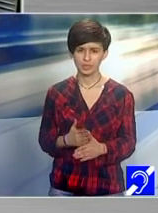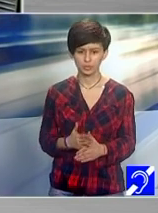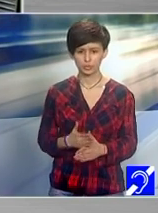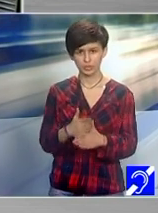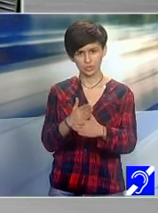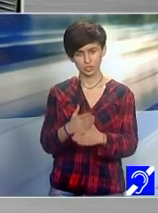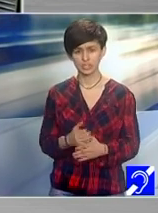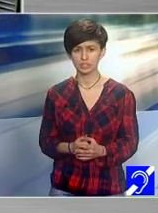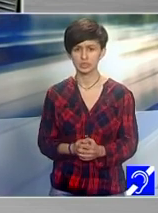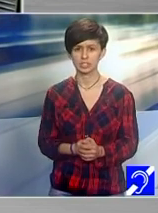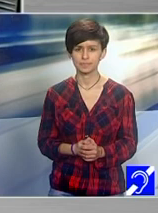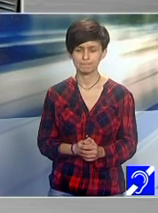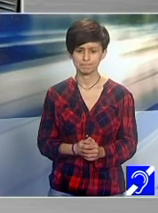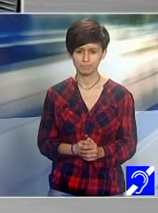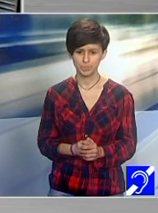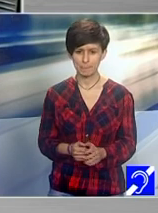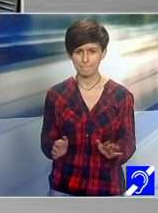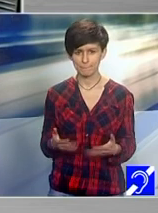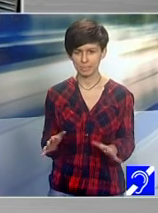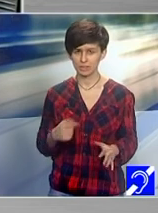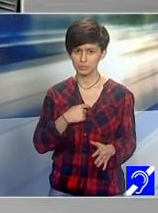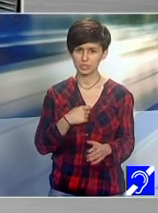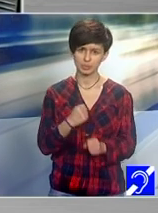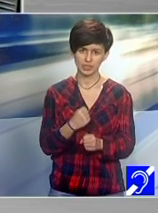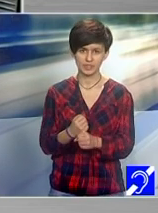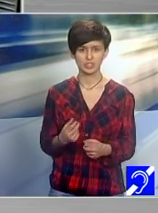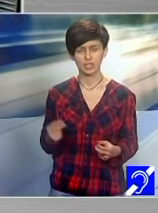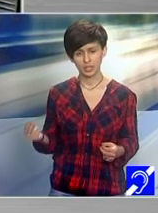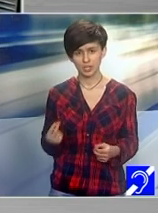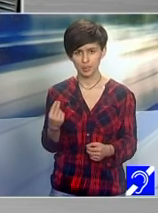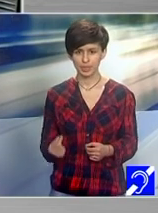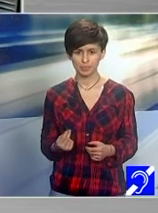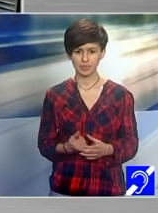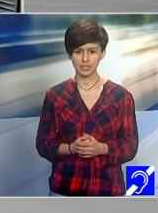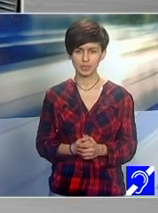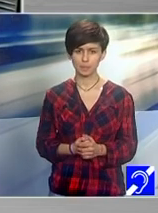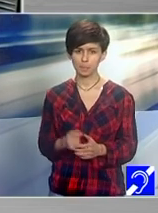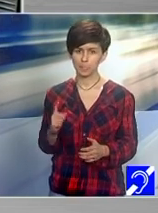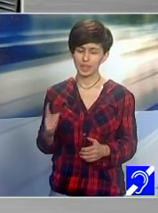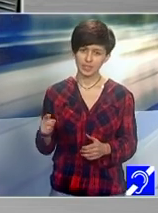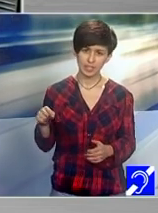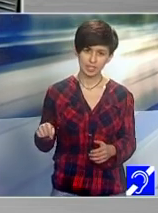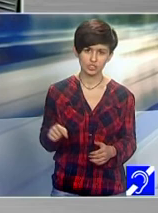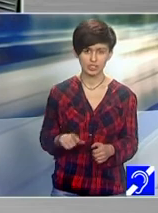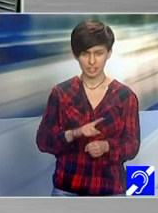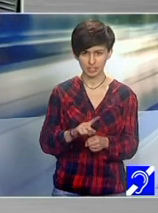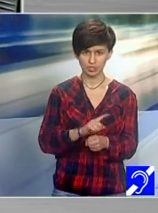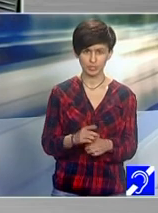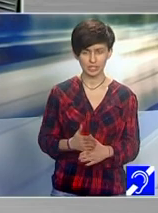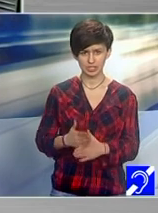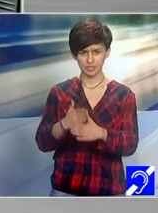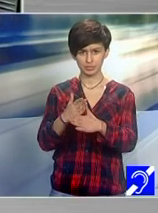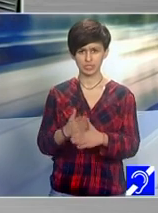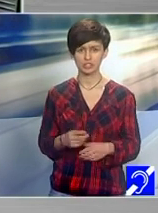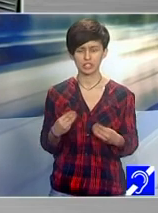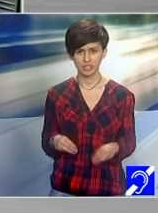se poate face mai bine și mai mult, dar vreau să spun, există aceste instrumente de sprijin și aș da un singur exemplu.